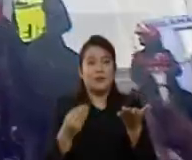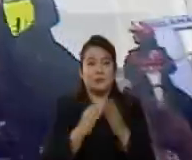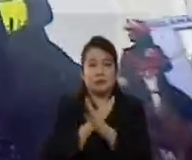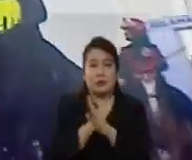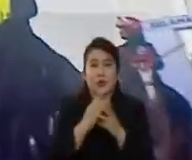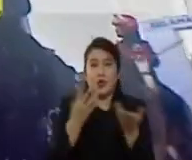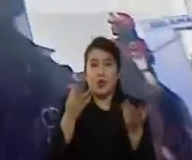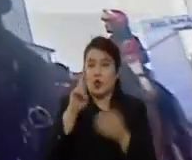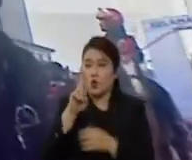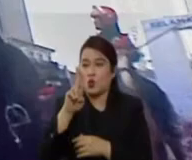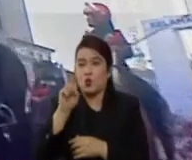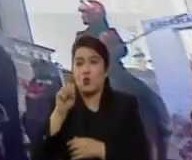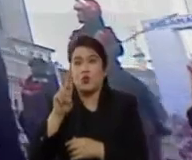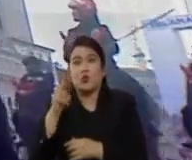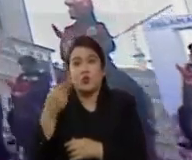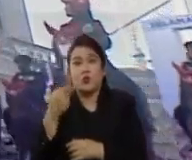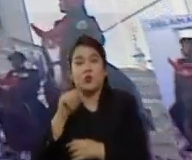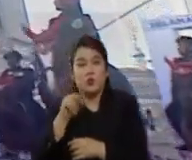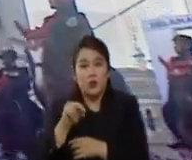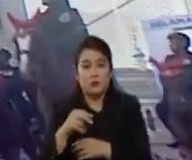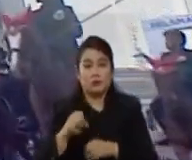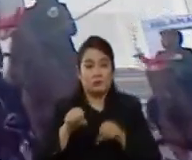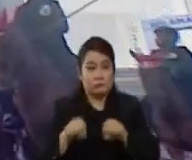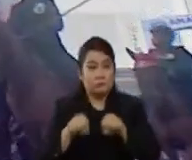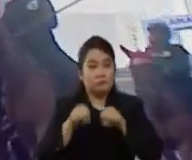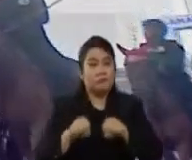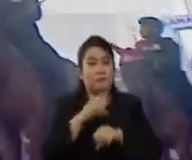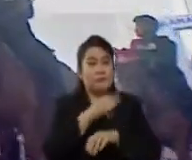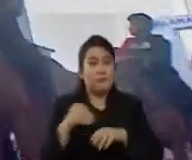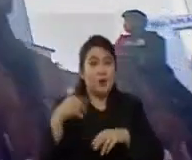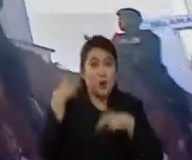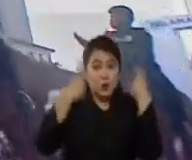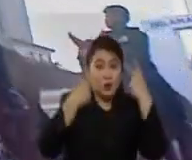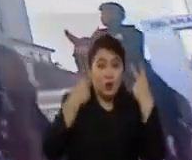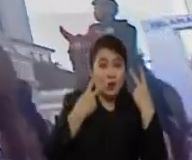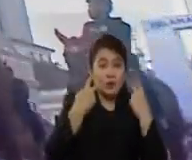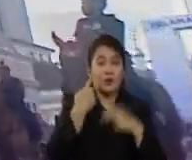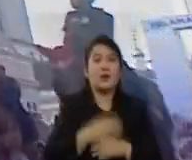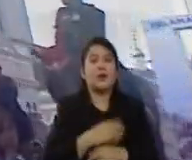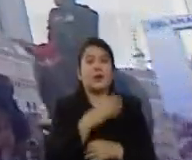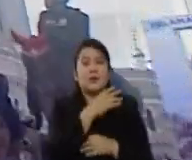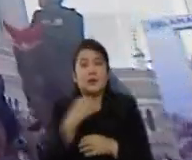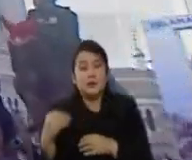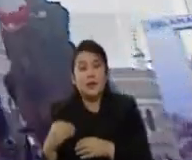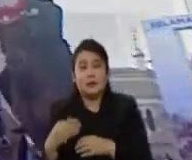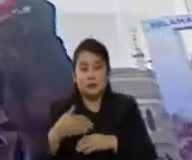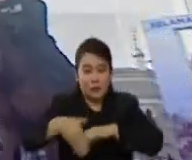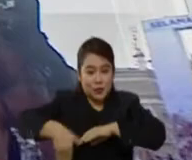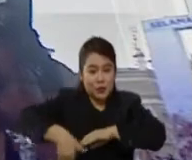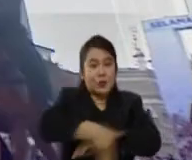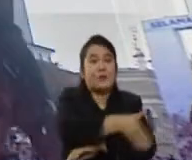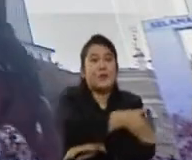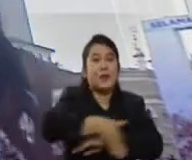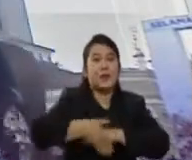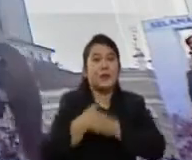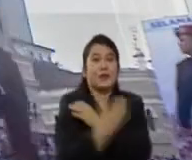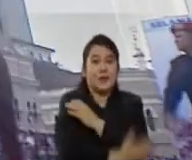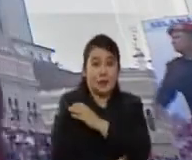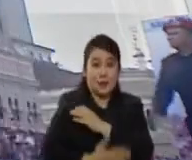rusuhan, pasukan istiadat berkuda dan rondaan cegah jenayah serta rondaan di sempadan negara.